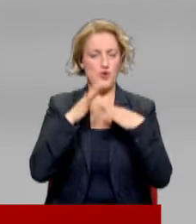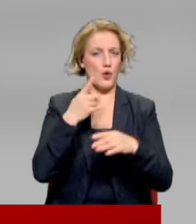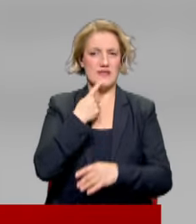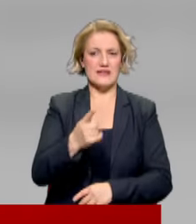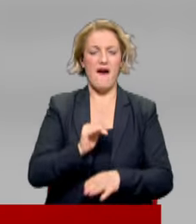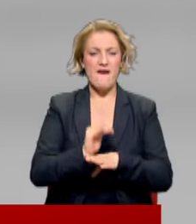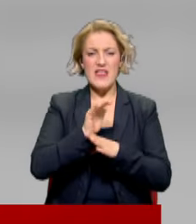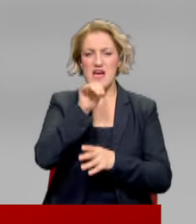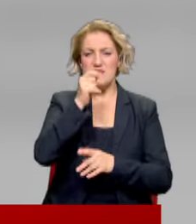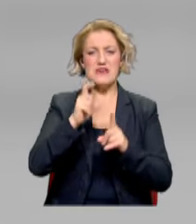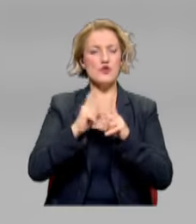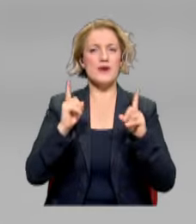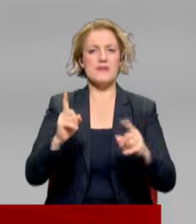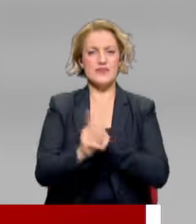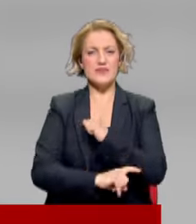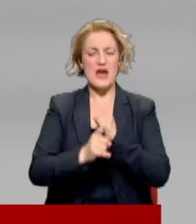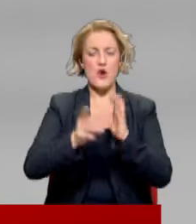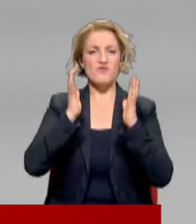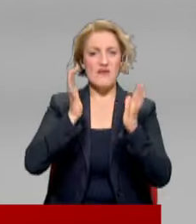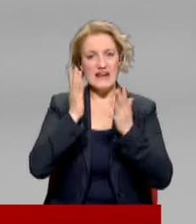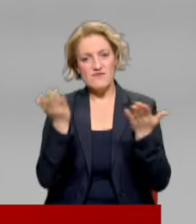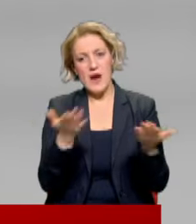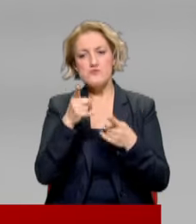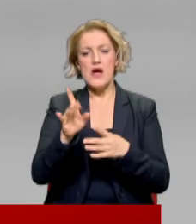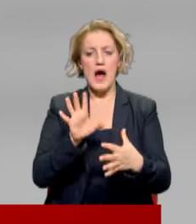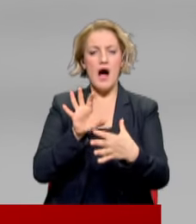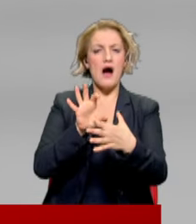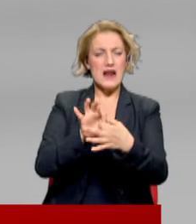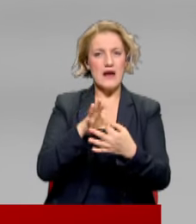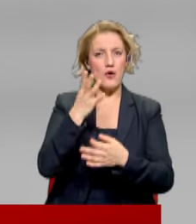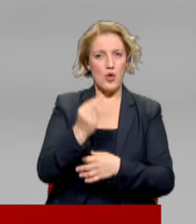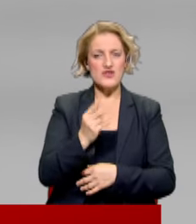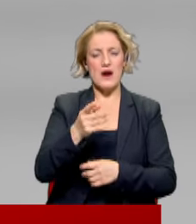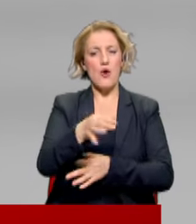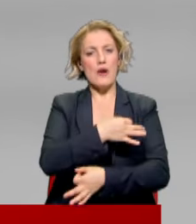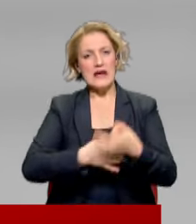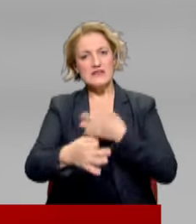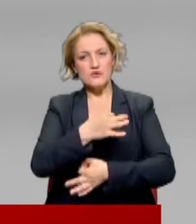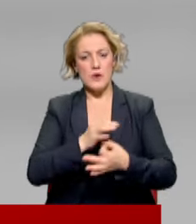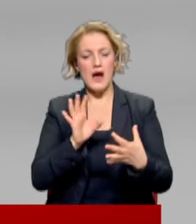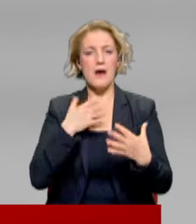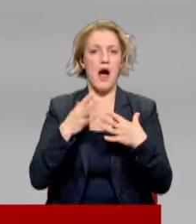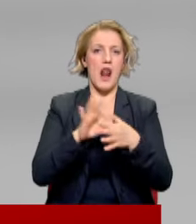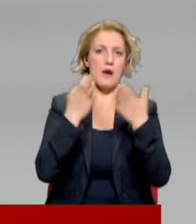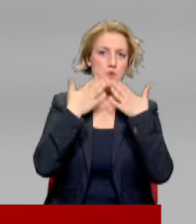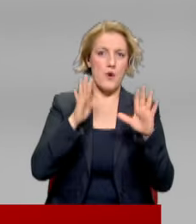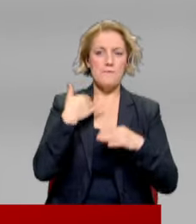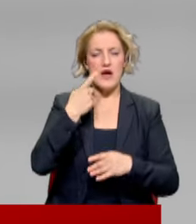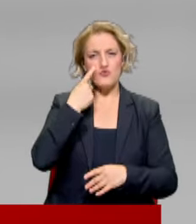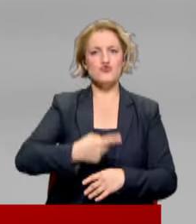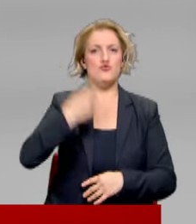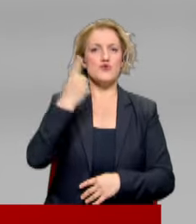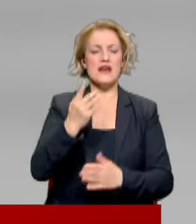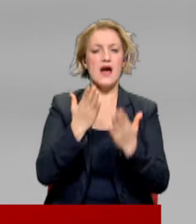dedi. Hayatımın hiçbir döneminde terör faaliyetleri ya da bunlarla ilişkilendirilebilecek organizasyonlarla ilgim olmadı. Ben